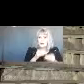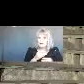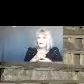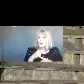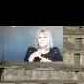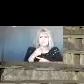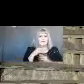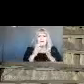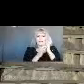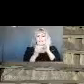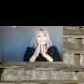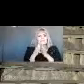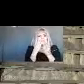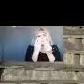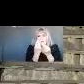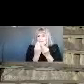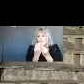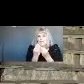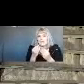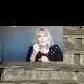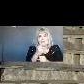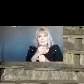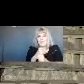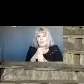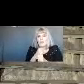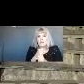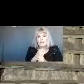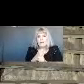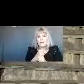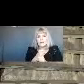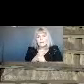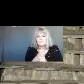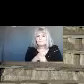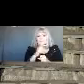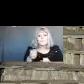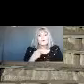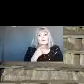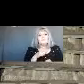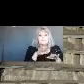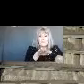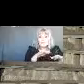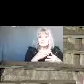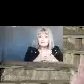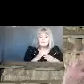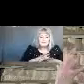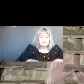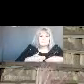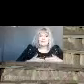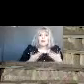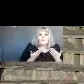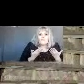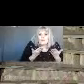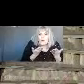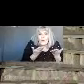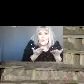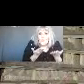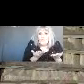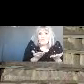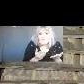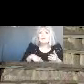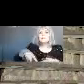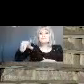beter voel hulle self oor hulle self in plaas van om mense te roep om hulle self neer te lê vir iets groter, vir